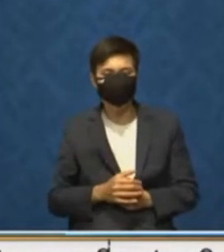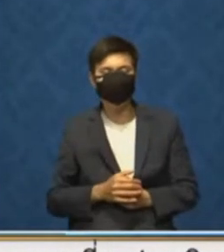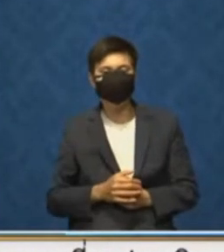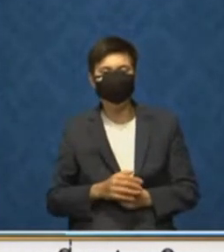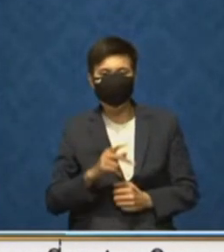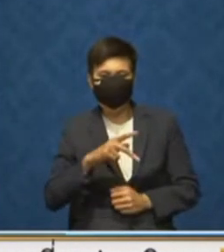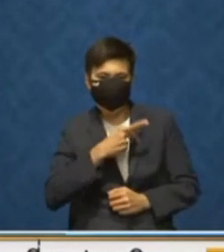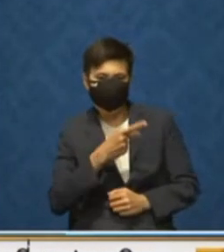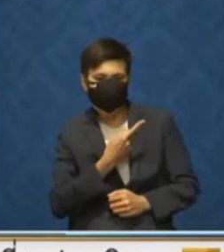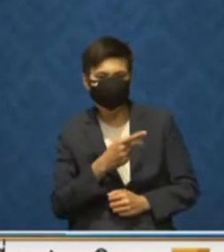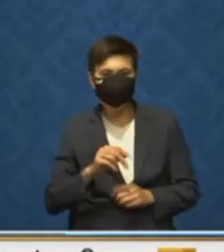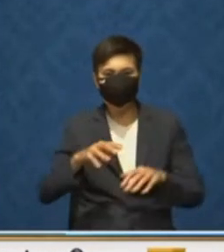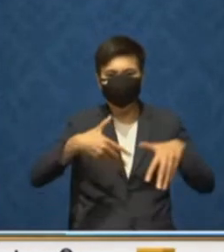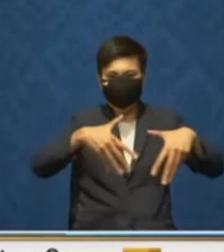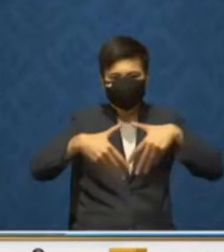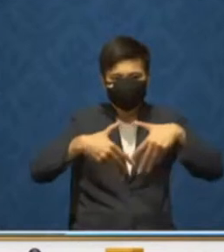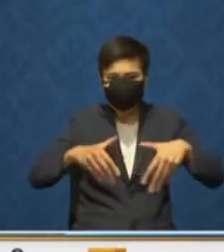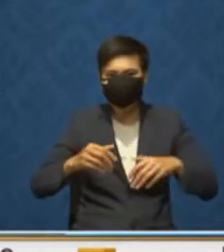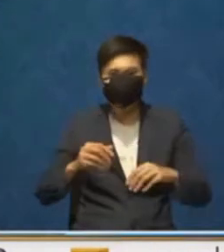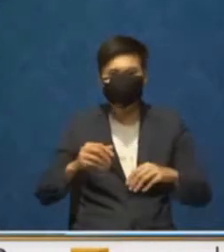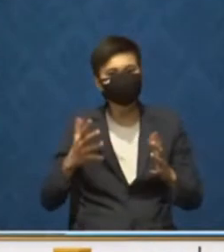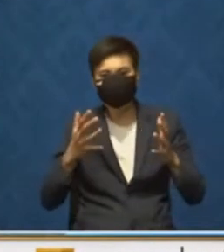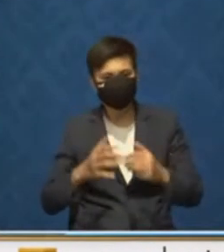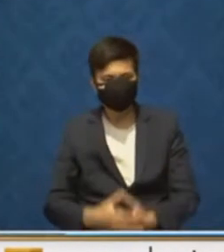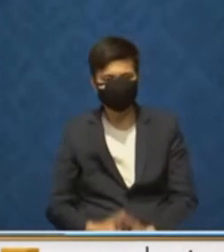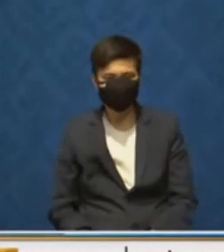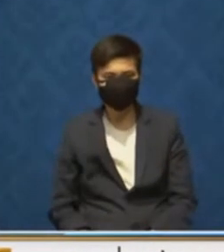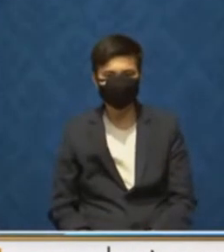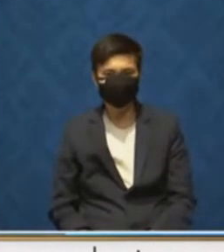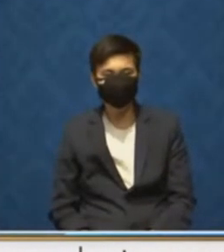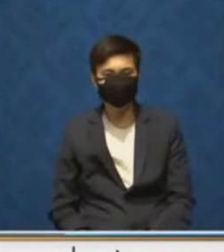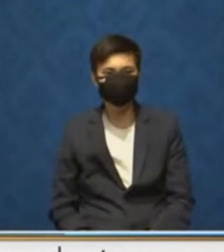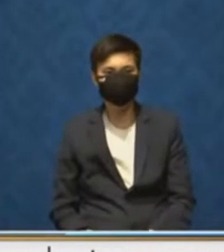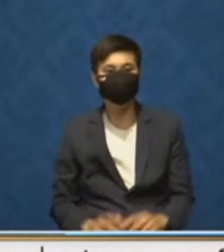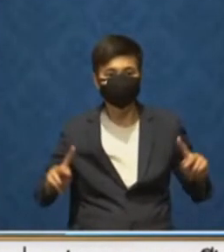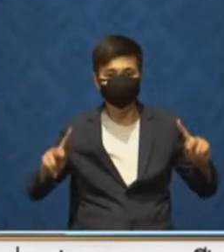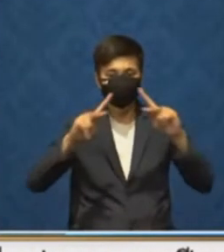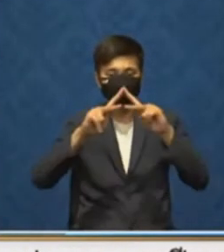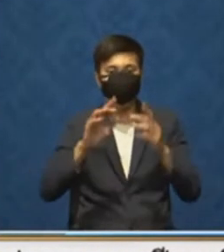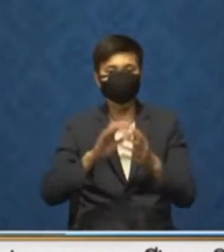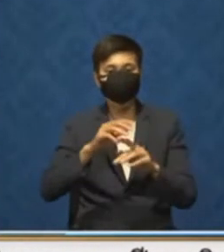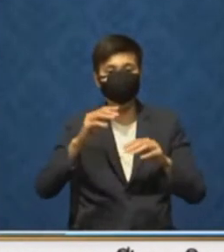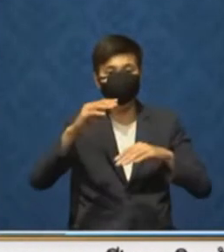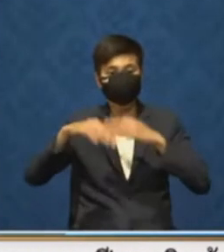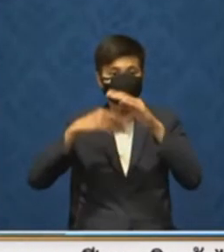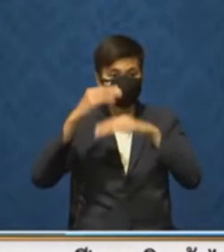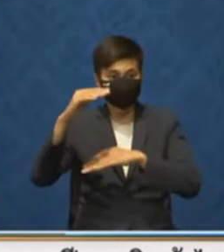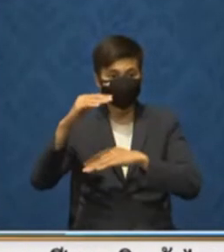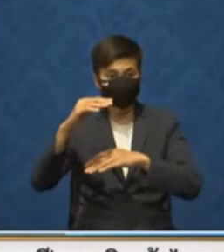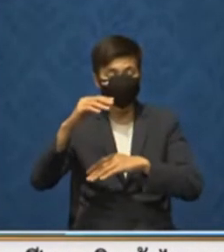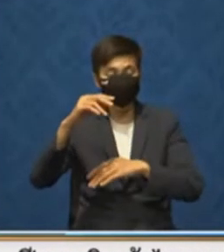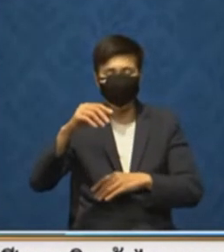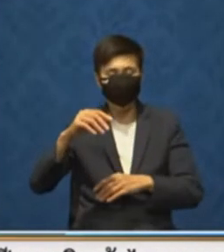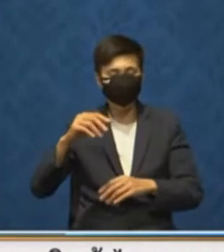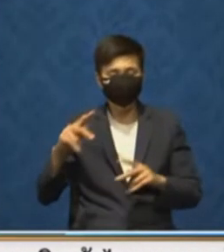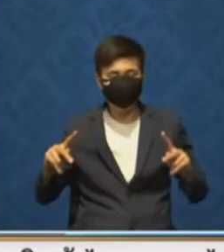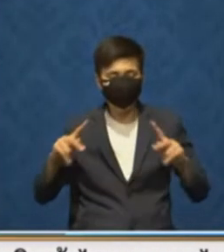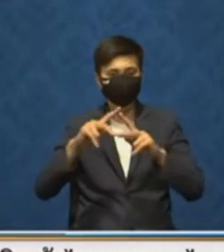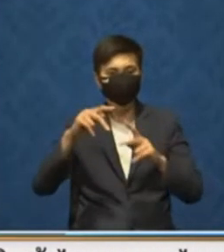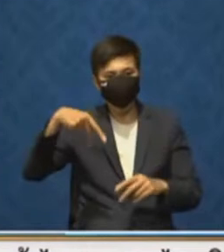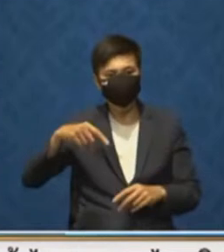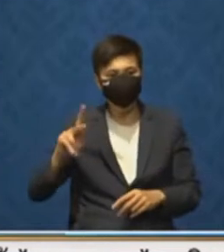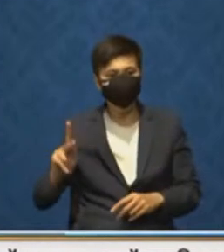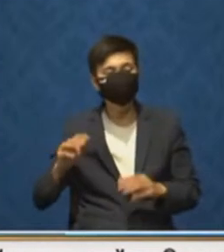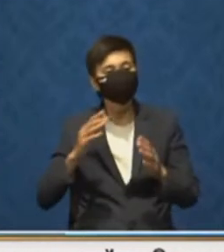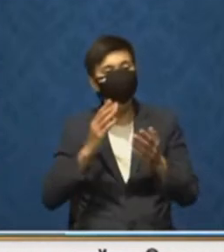39ครับกระทรวงพัฒนาปิดเทียบกับทหารแล้วลองมาเปรียบเทียบกับกระทรวง